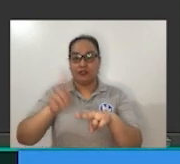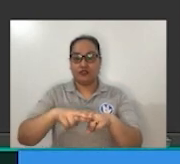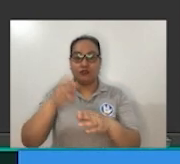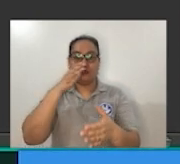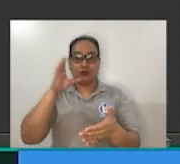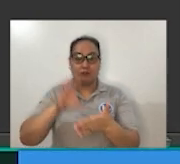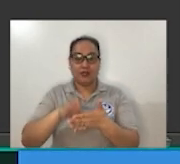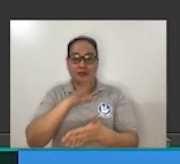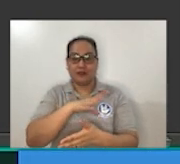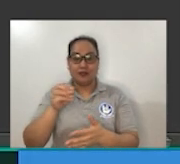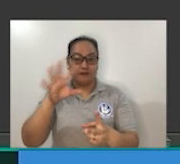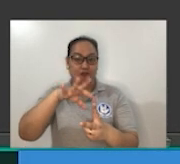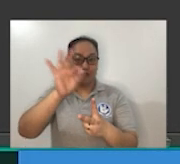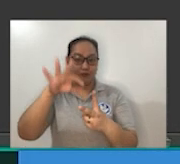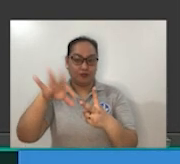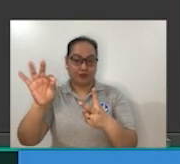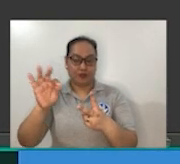options.